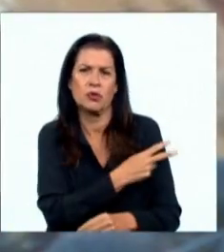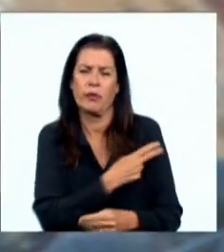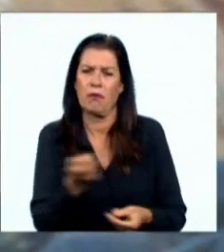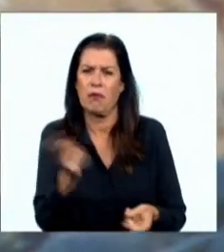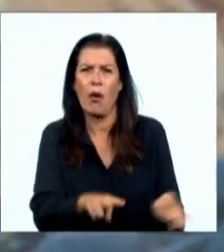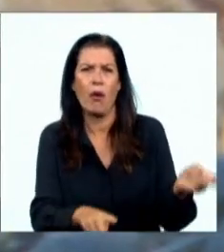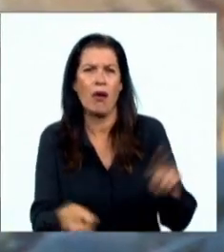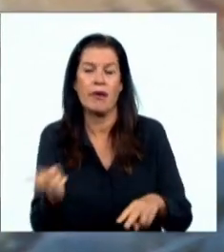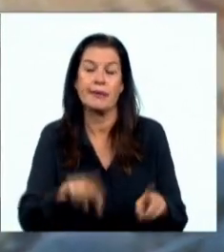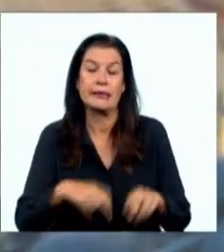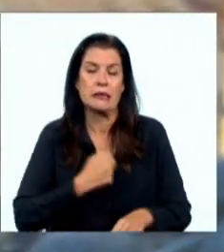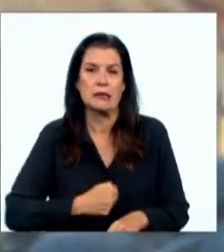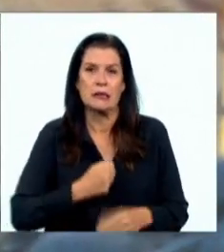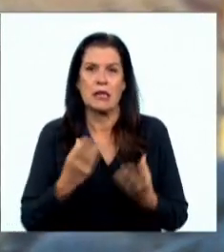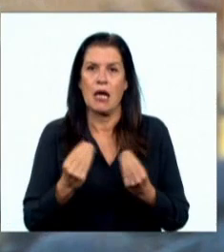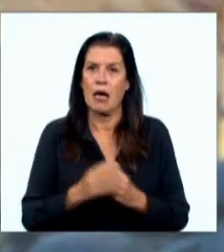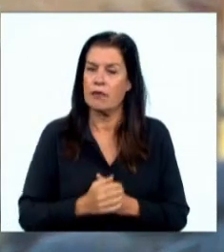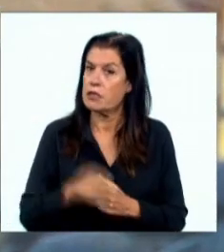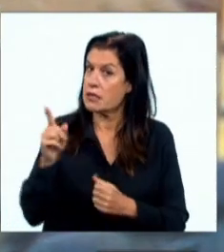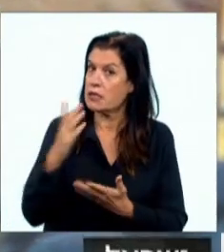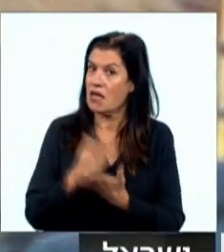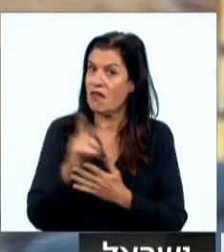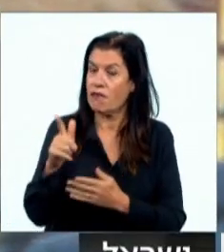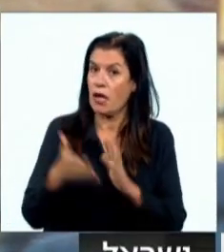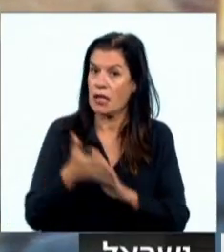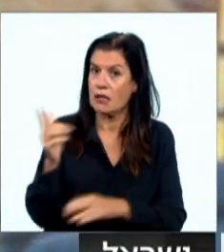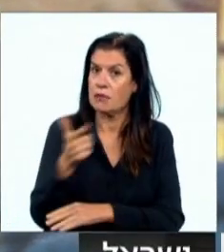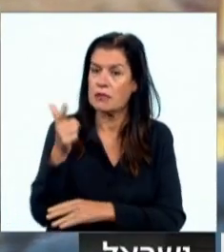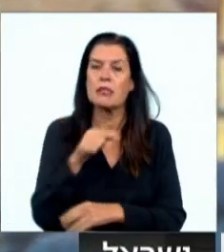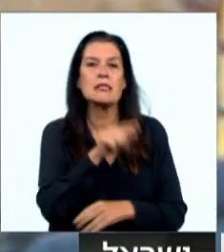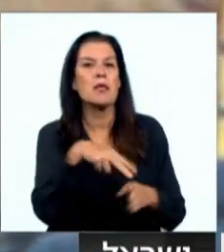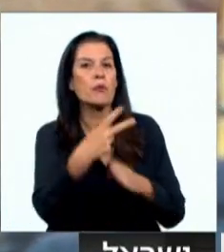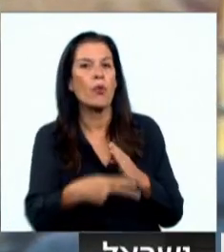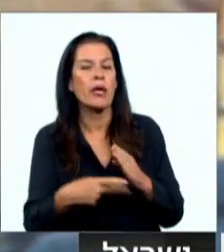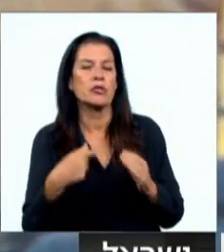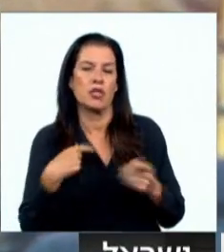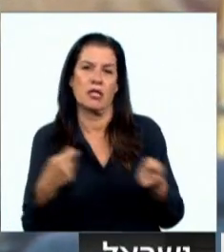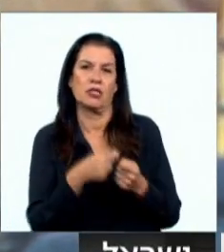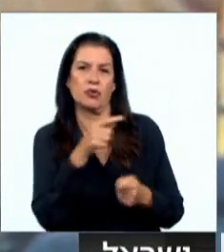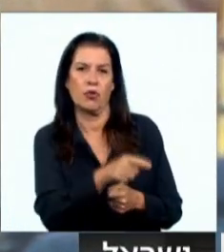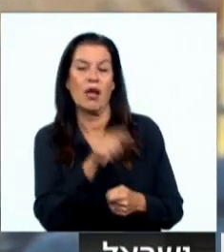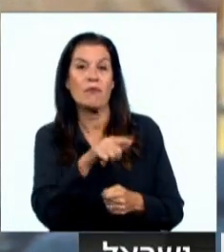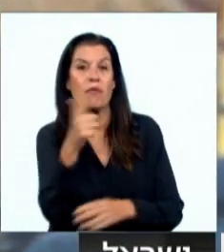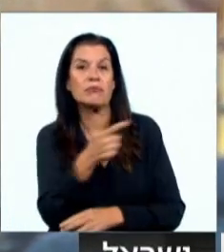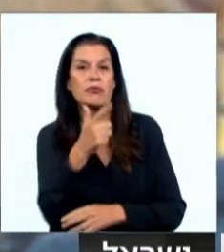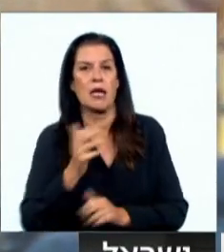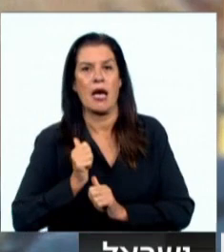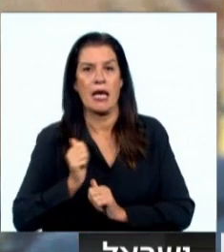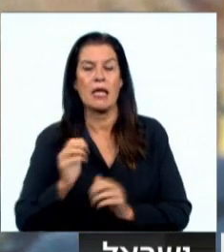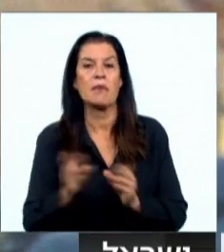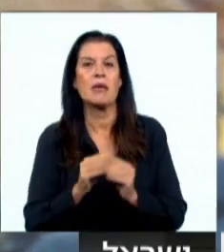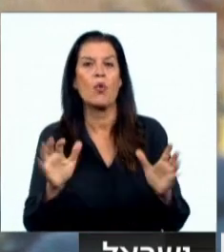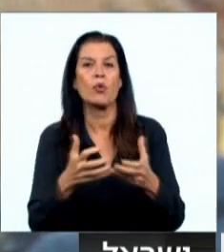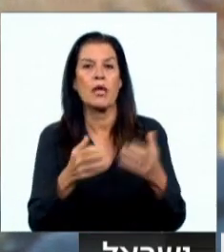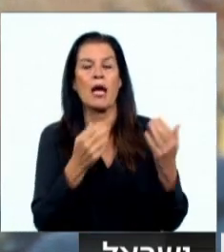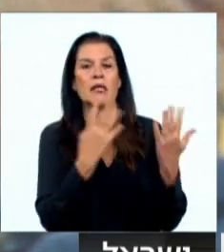אז זה דברים שאתם מצלמים כבר בימים הראשונים. זה פרויקט שאני קשור אליו באופן אישי, זה פרויקט תיעוד של חיילים, פה במקרה עם אוגדה 98. אנחנו יודעים